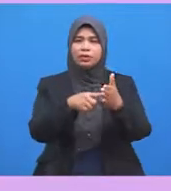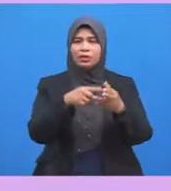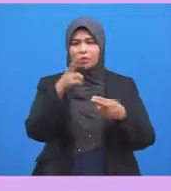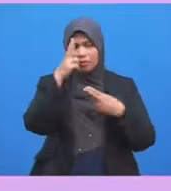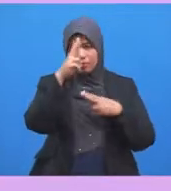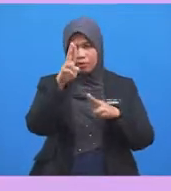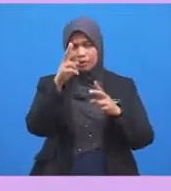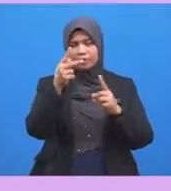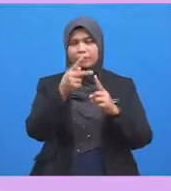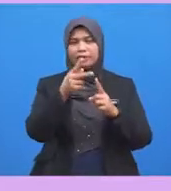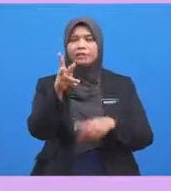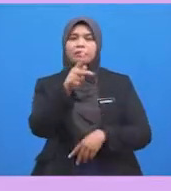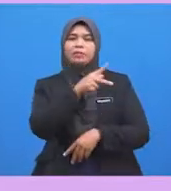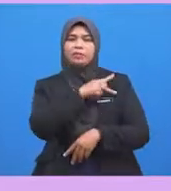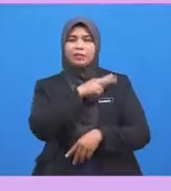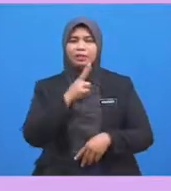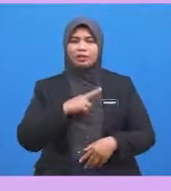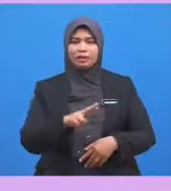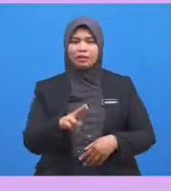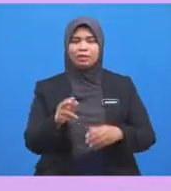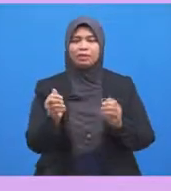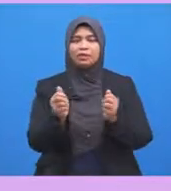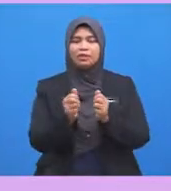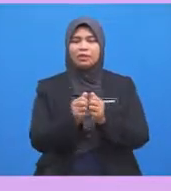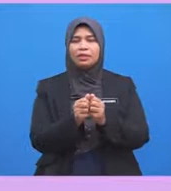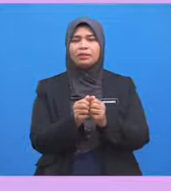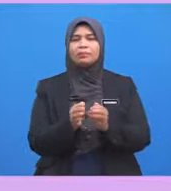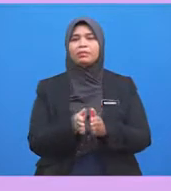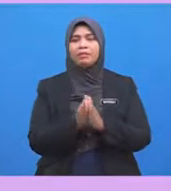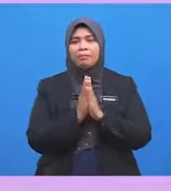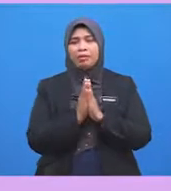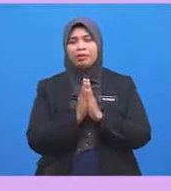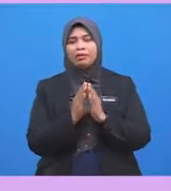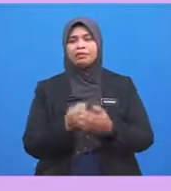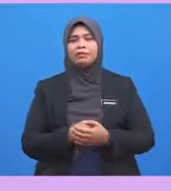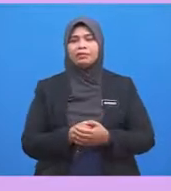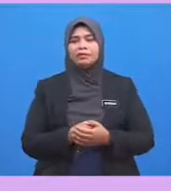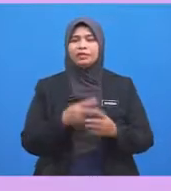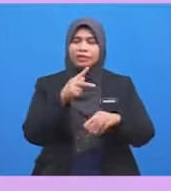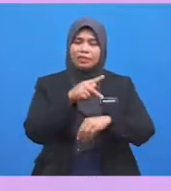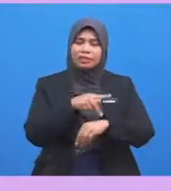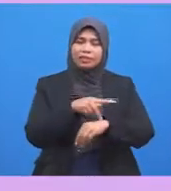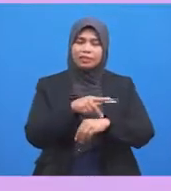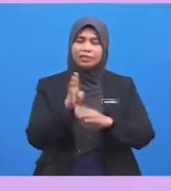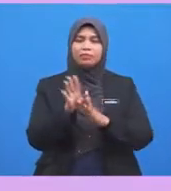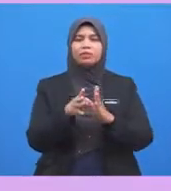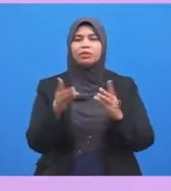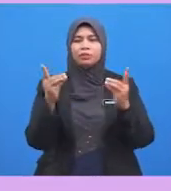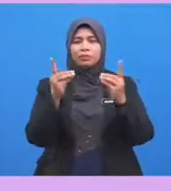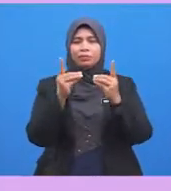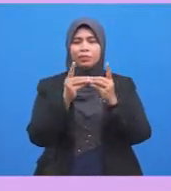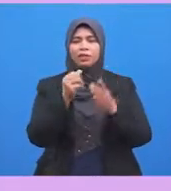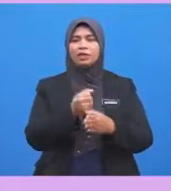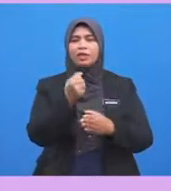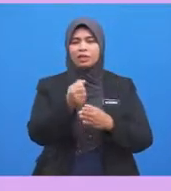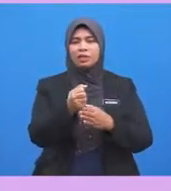menunjukkan hormat kepada pemimpin agama dengan menyembah ketika berjumpa